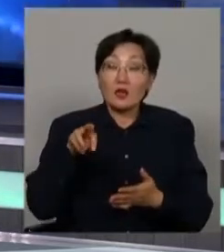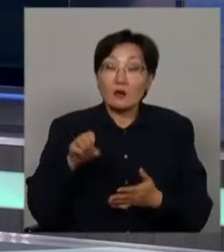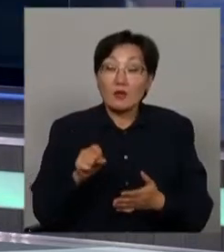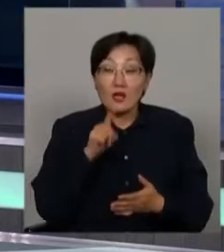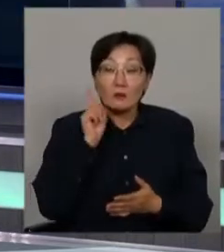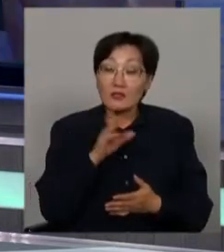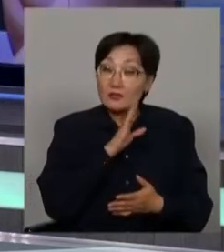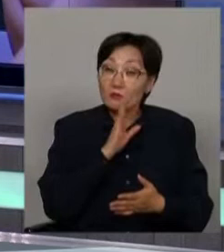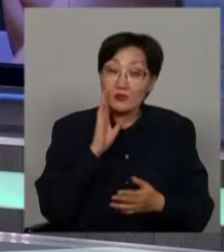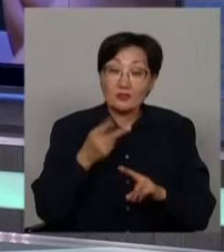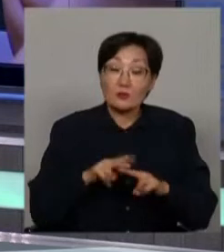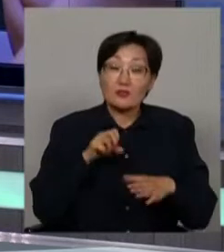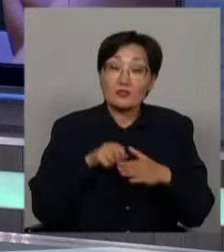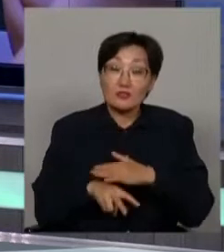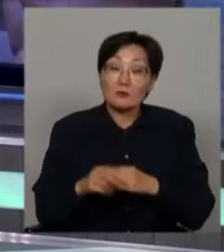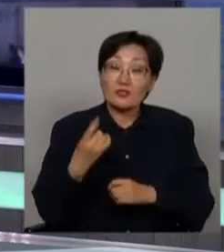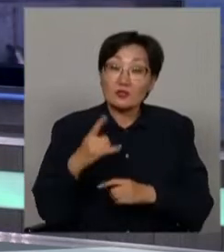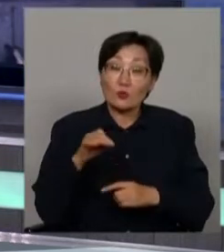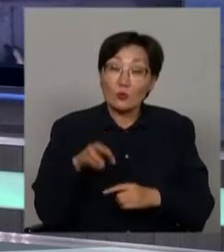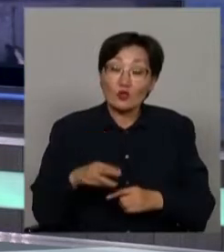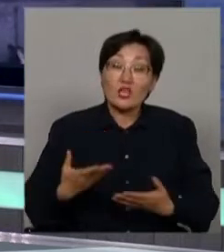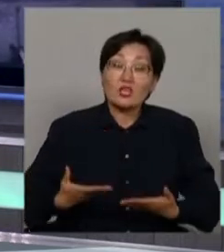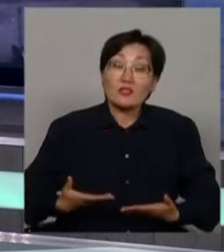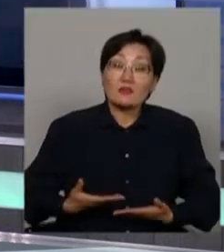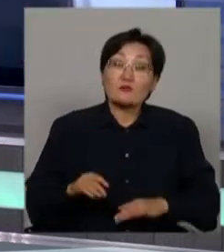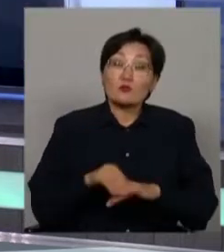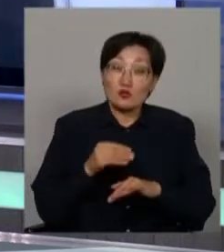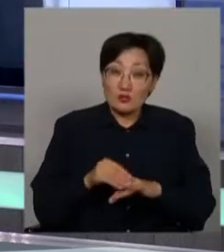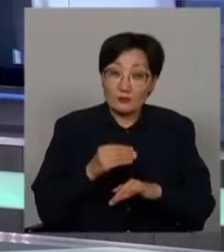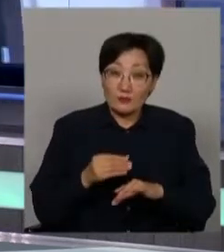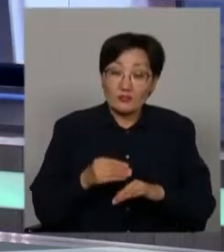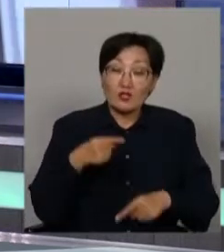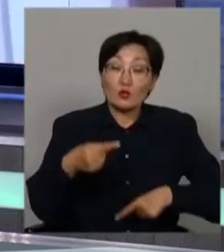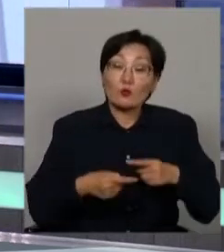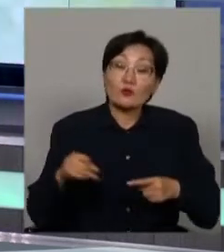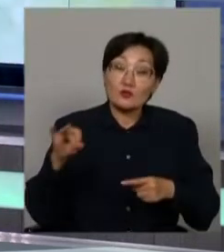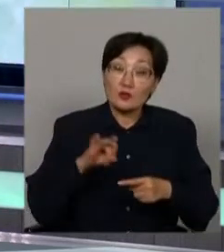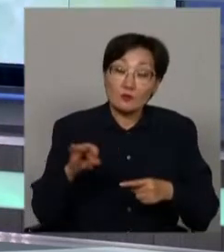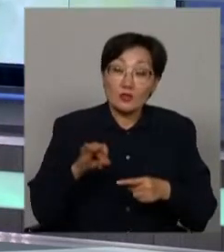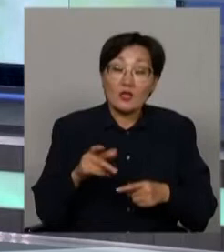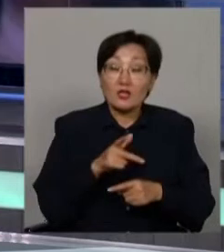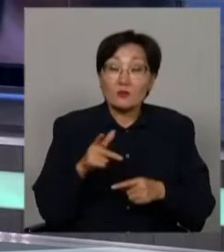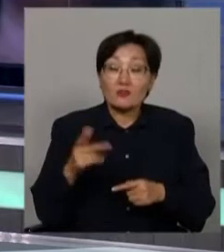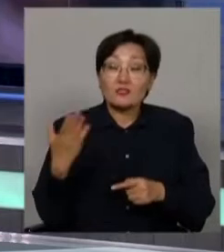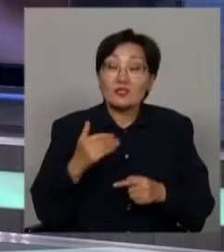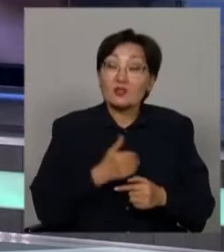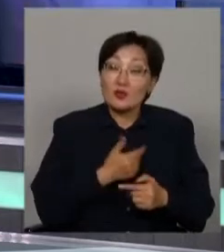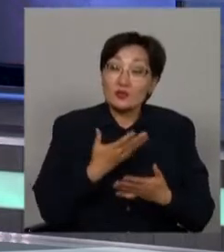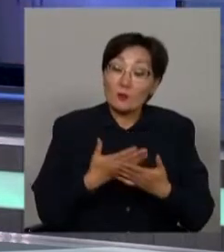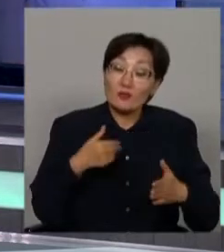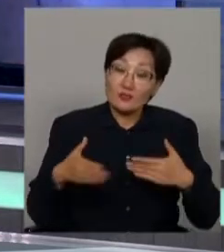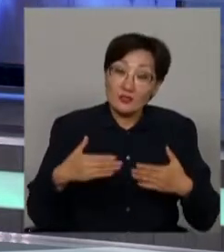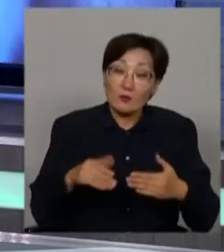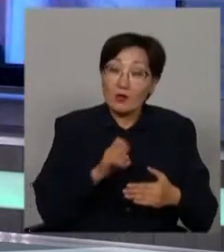молодая мама, которая сбежала с ребенком от домашнего тирана в город. Через ее историю создатели сериала хотели показать отношение